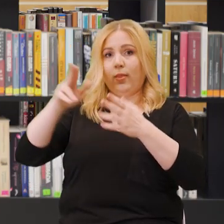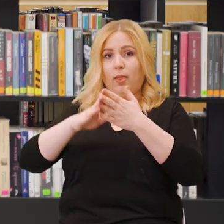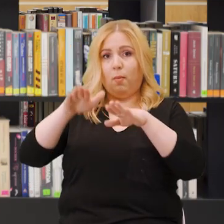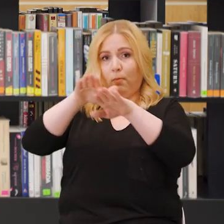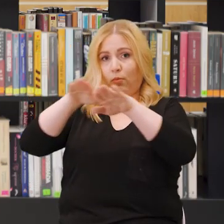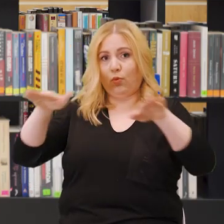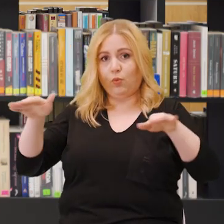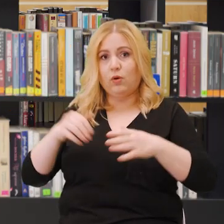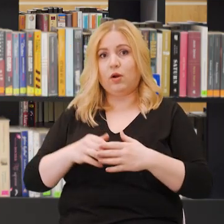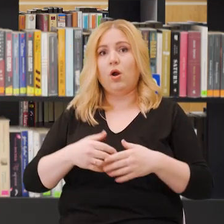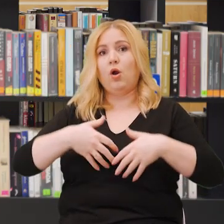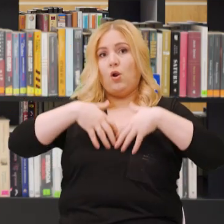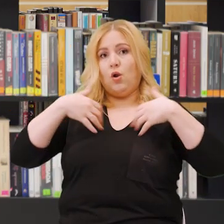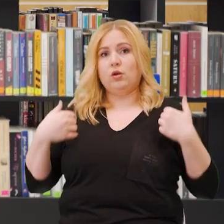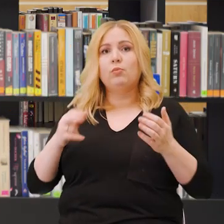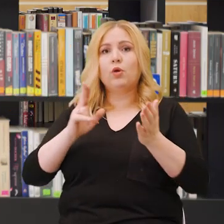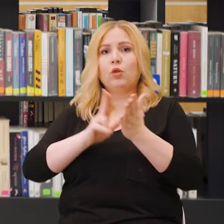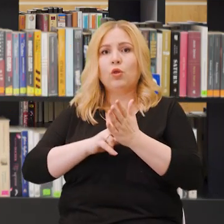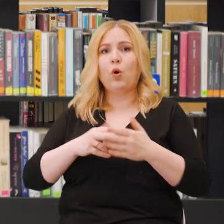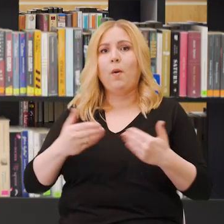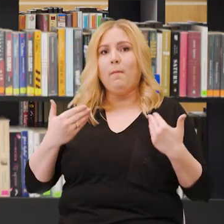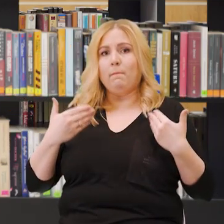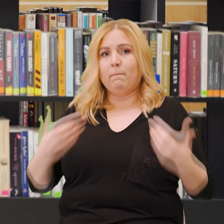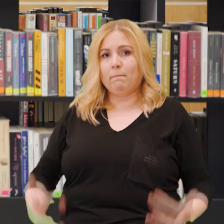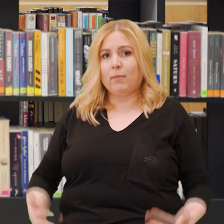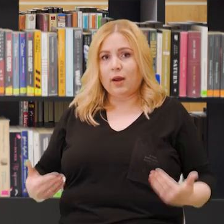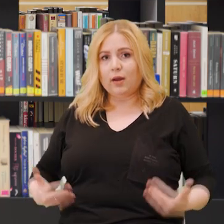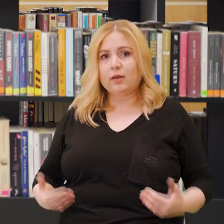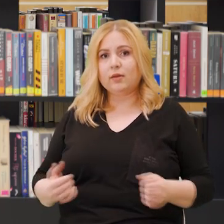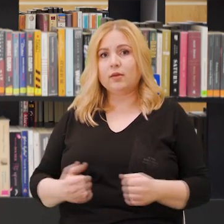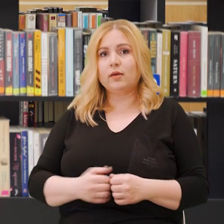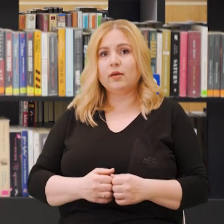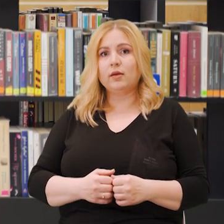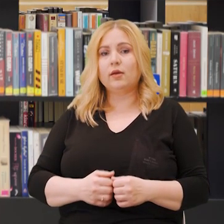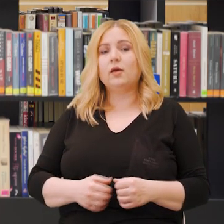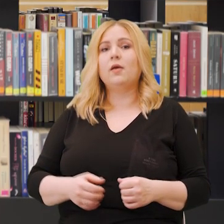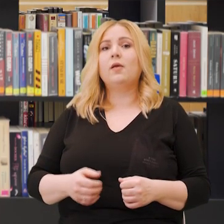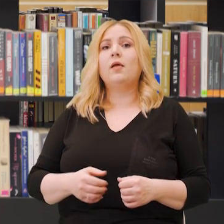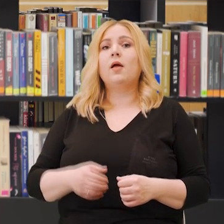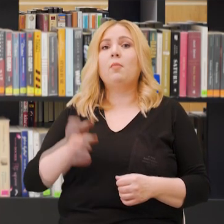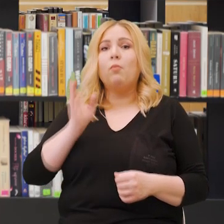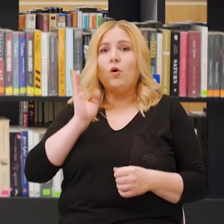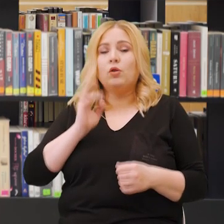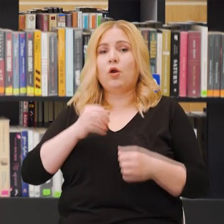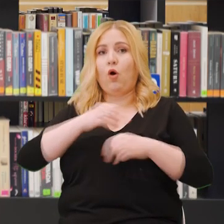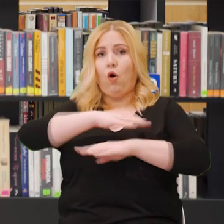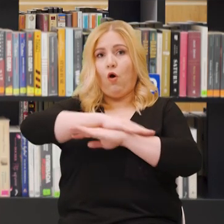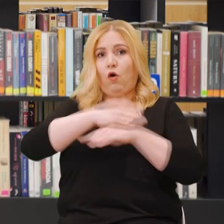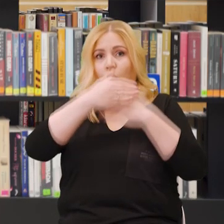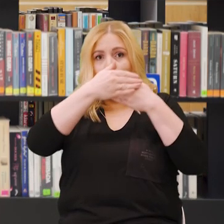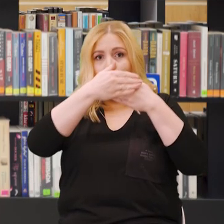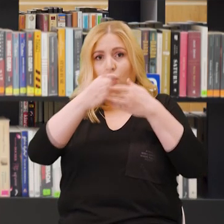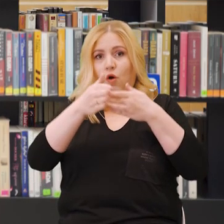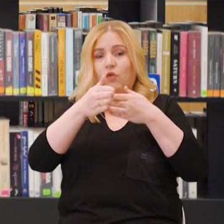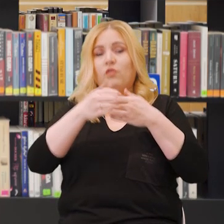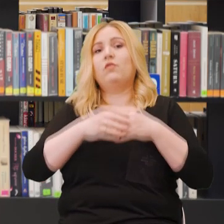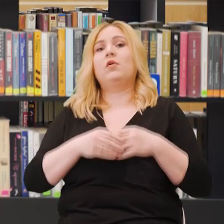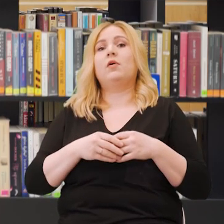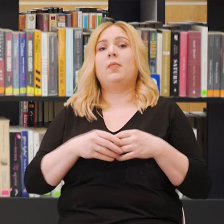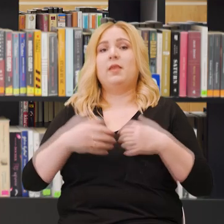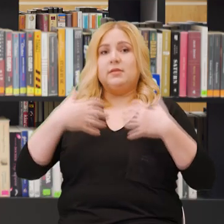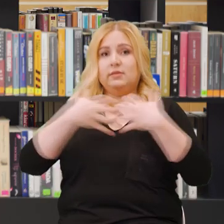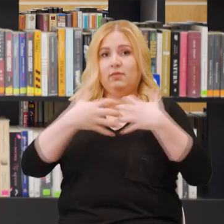półkę. Rozebrała się do bielizny, by jak najbardziej zmniejszyć swoją objętość. Następnie otworzyła okienko